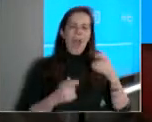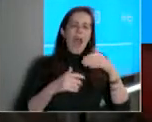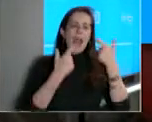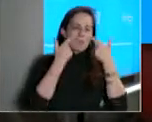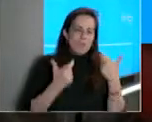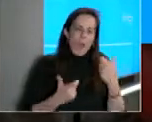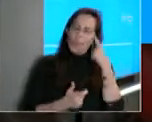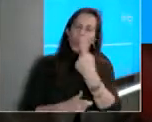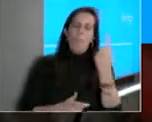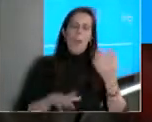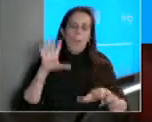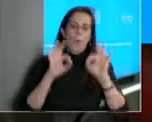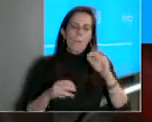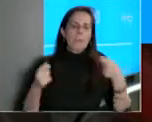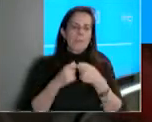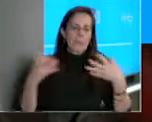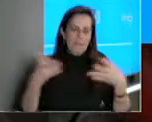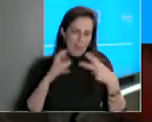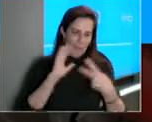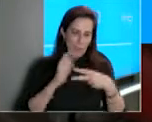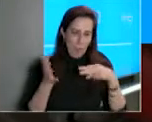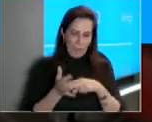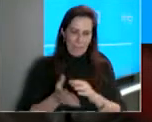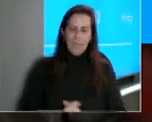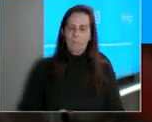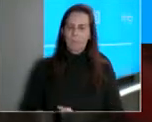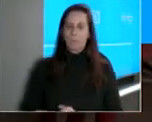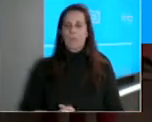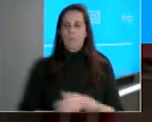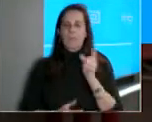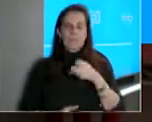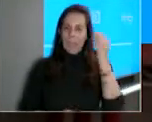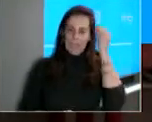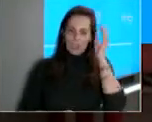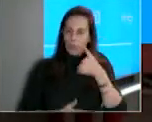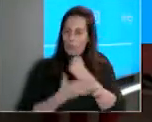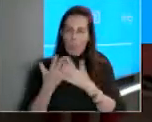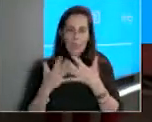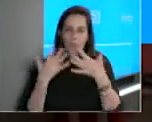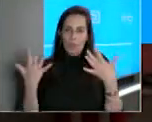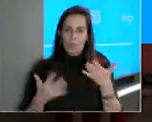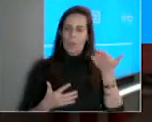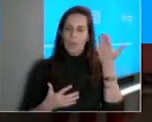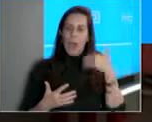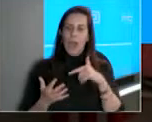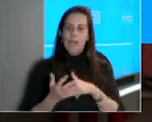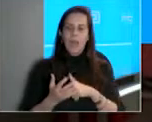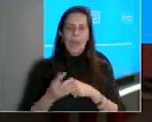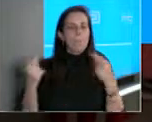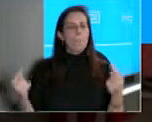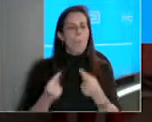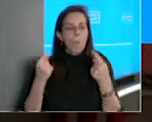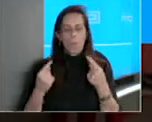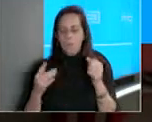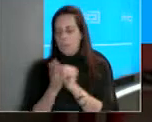יודע איך לשייך אותו מבחינה פוליטית. צריך לזכור שחלק גדול זה היה פולמוס בין